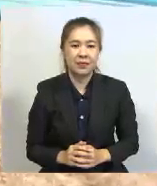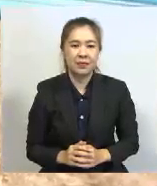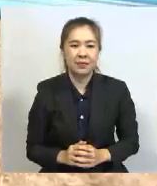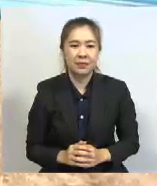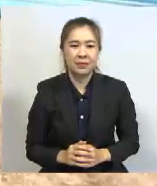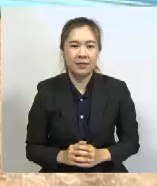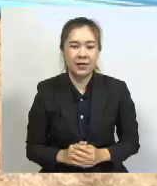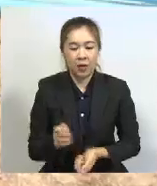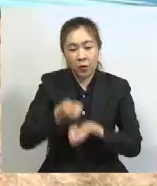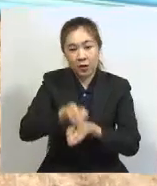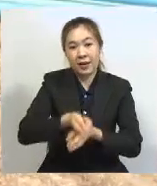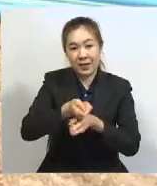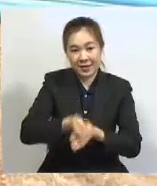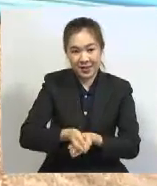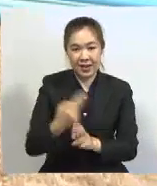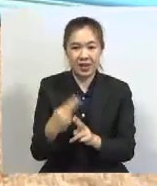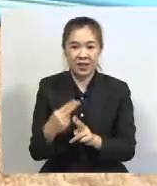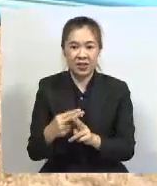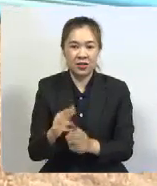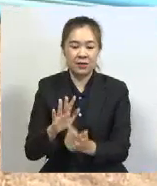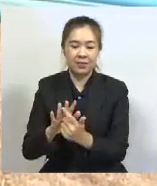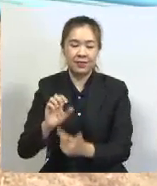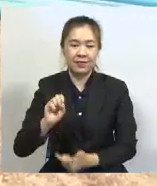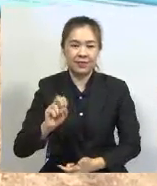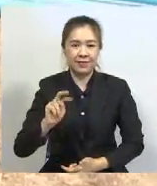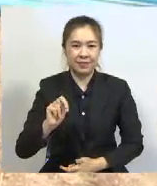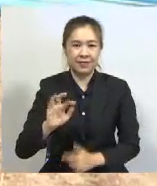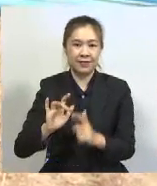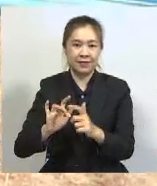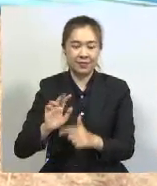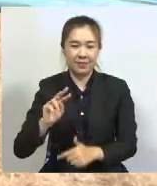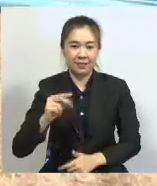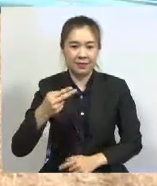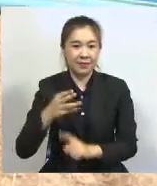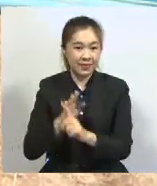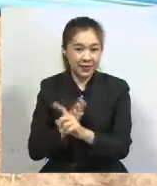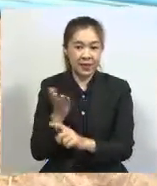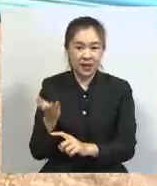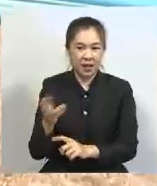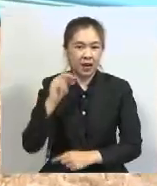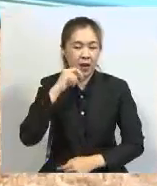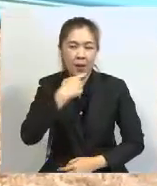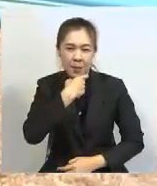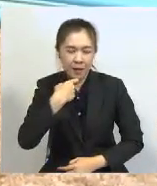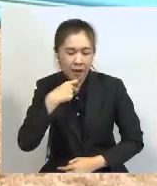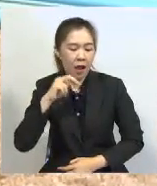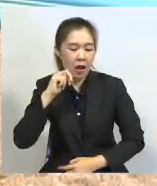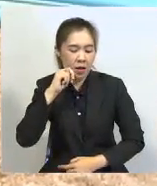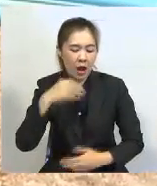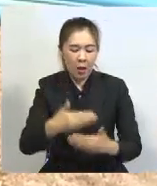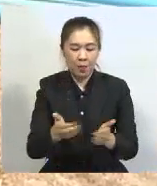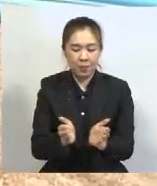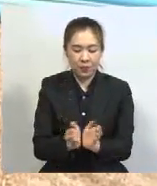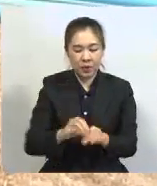ส่วนเกษตรกรนะคะนายเสน่ห์เพ็ญศรีบอกว่าเนื่องจากประสบปัญหาภัยแล้งน้ำก็ไม่มีพื้นที่ตรงนี้เนี่ยตัวเ